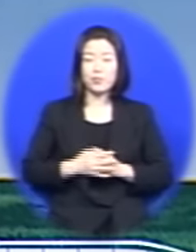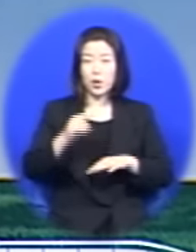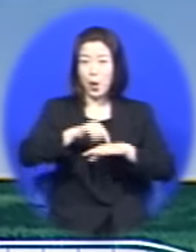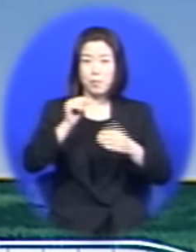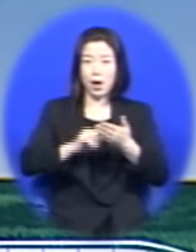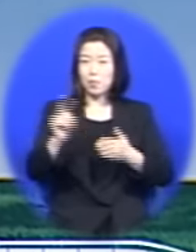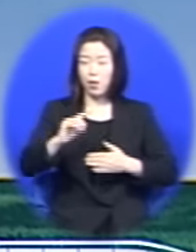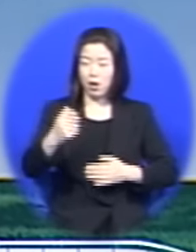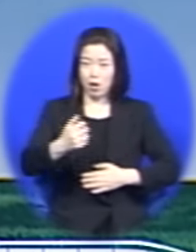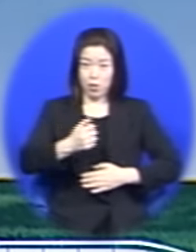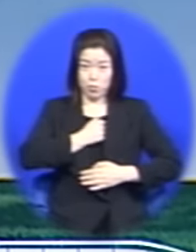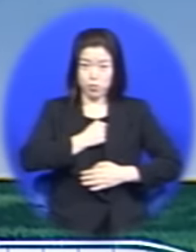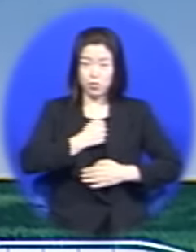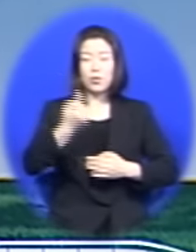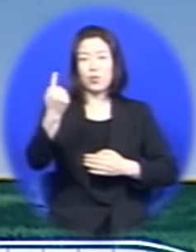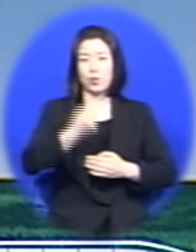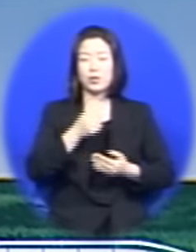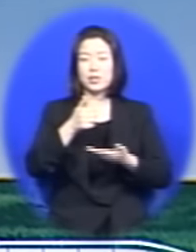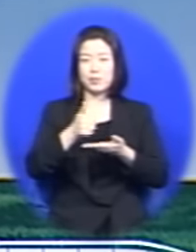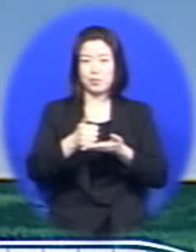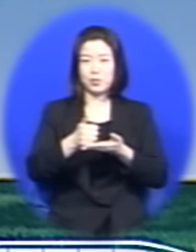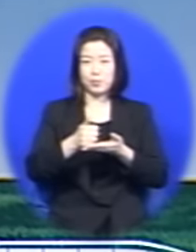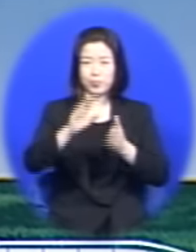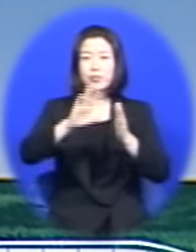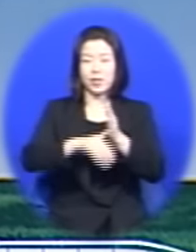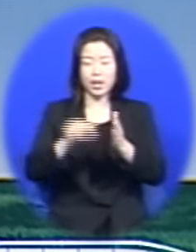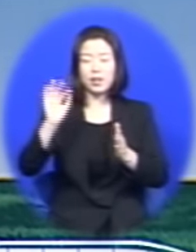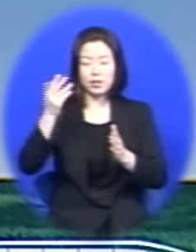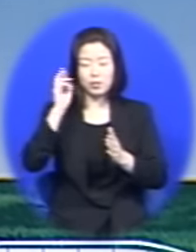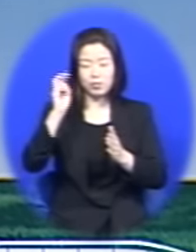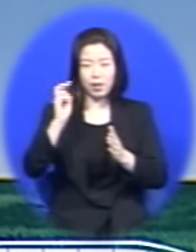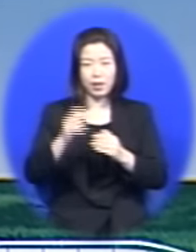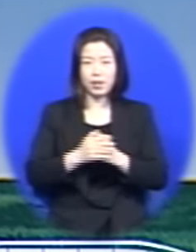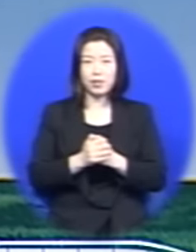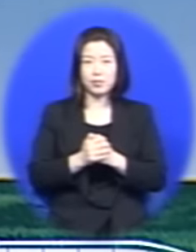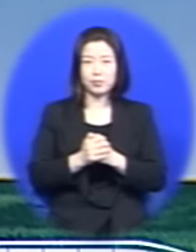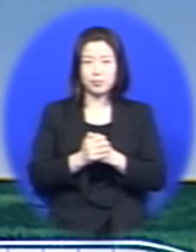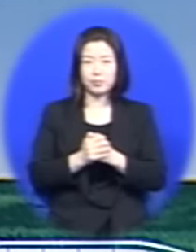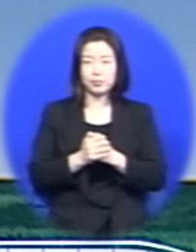마음에 뭔가 쿵하고 오신 분 때가 됐구나.